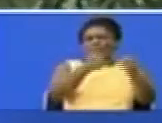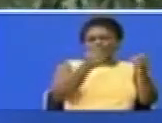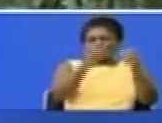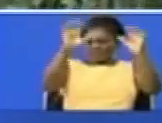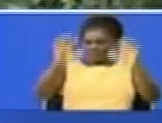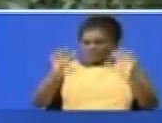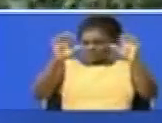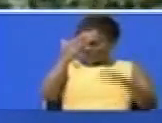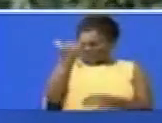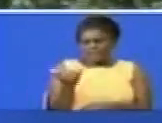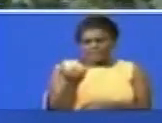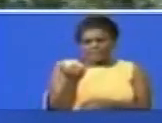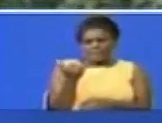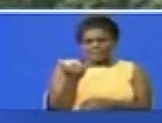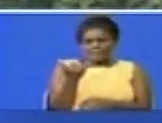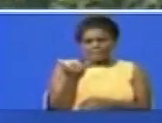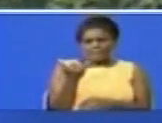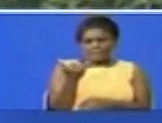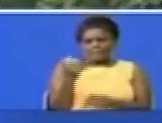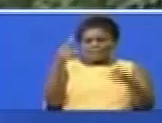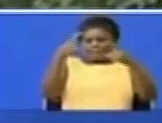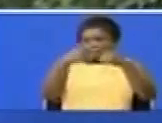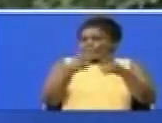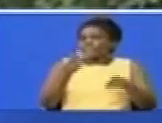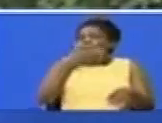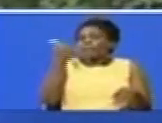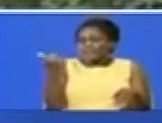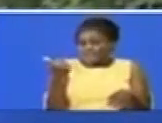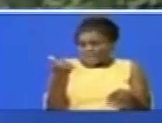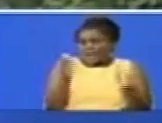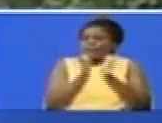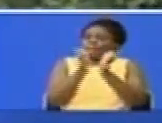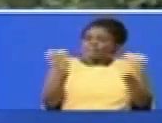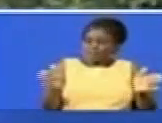10 na polisi wengi sana. Lakini uzuri mwananchi ndio mwenye nguvu.